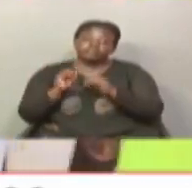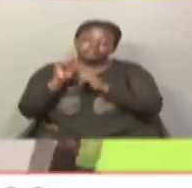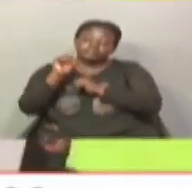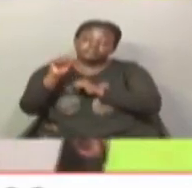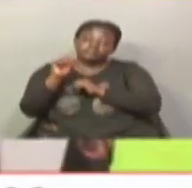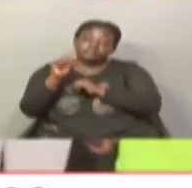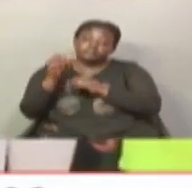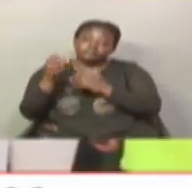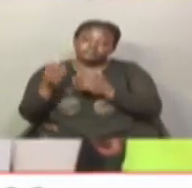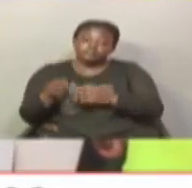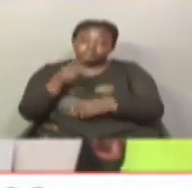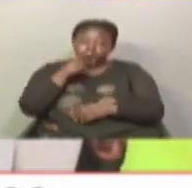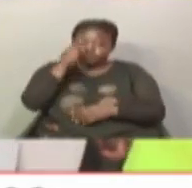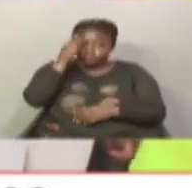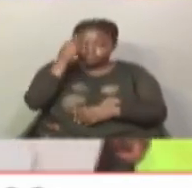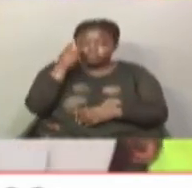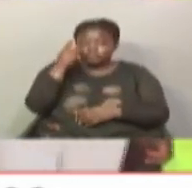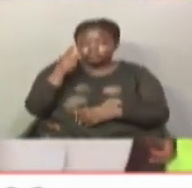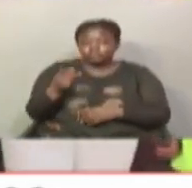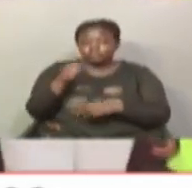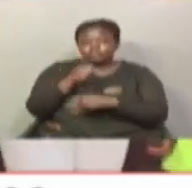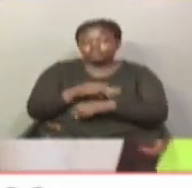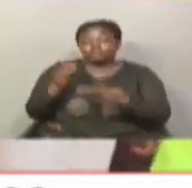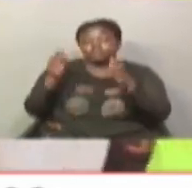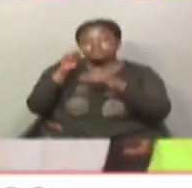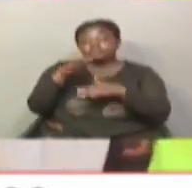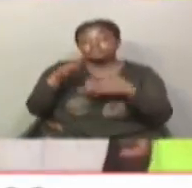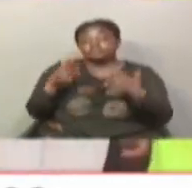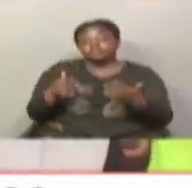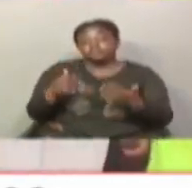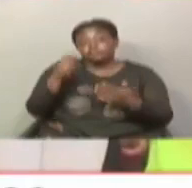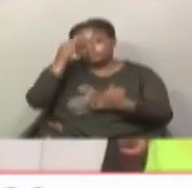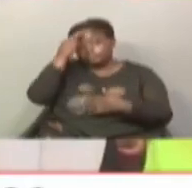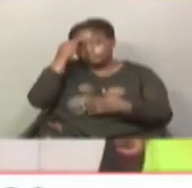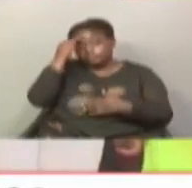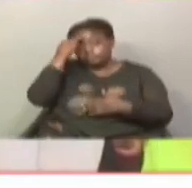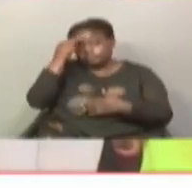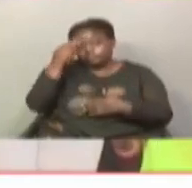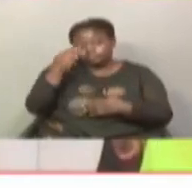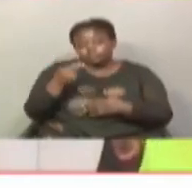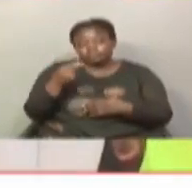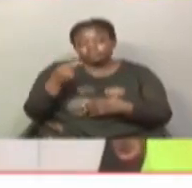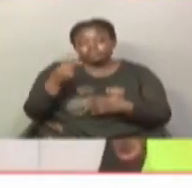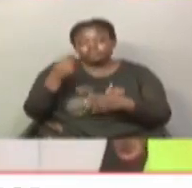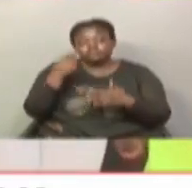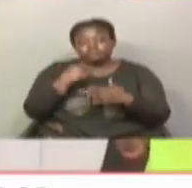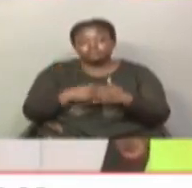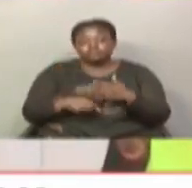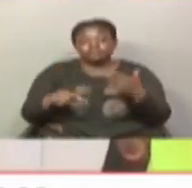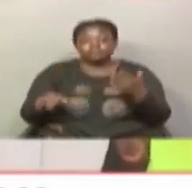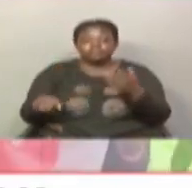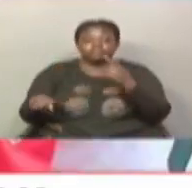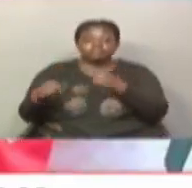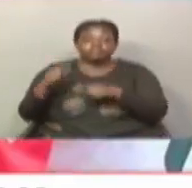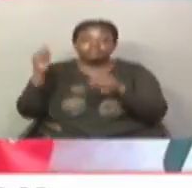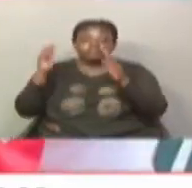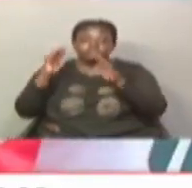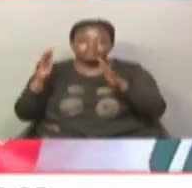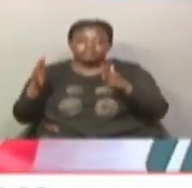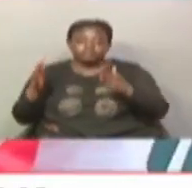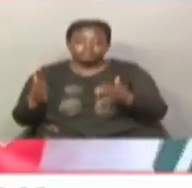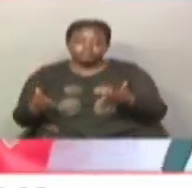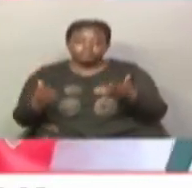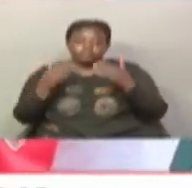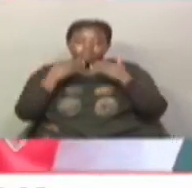15. Waliwo omuzadde gwe tusanze kusomero lino nga azze okujakulizaako omwana we ng'asimye ab'essomero lw'omwana we okuyita obulungi.